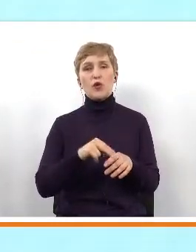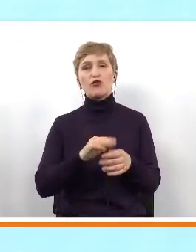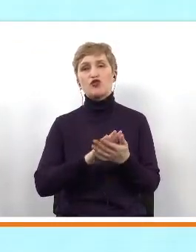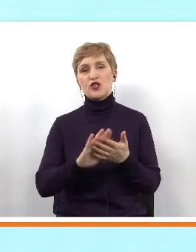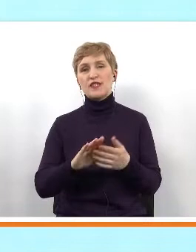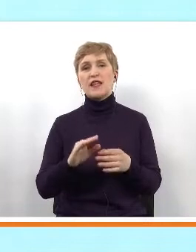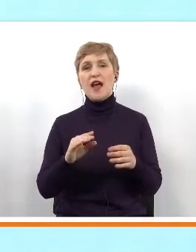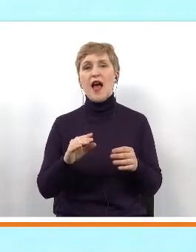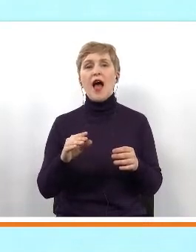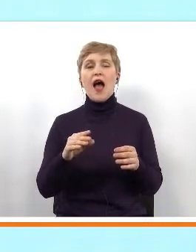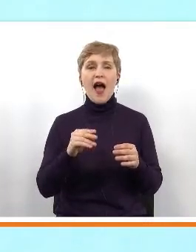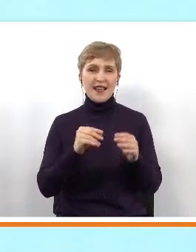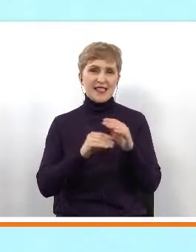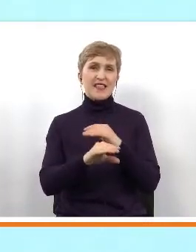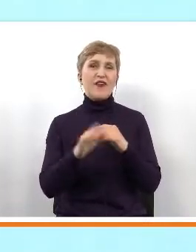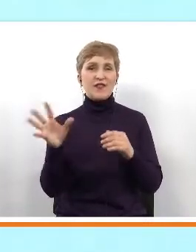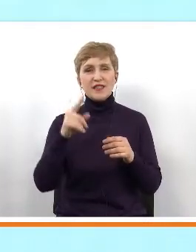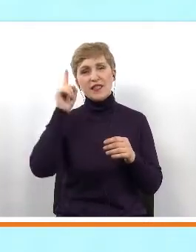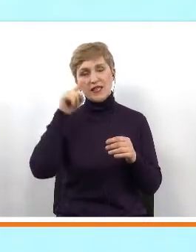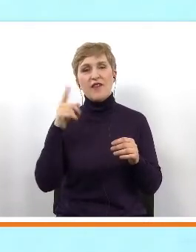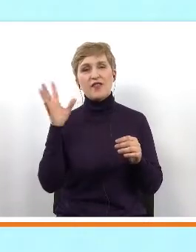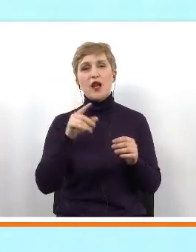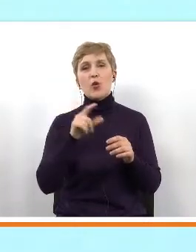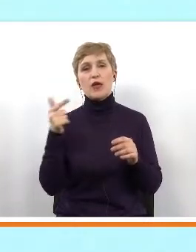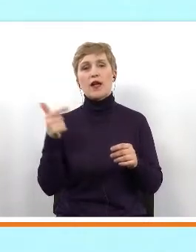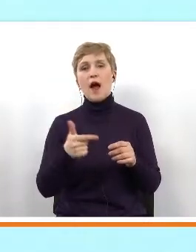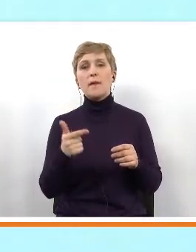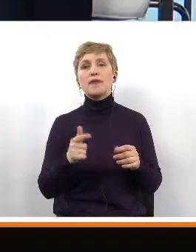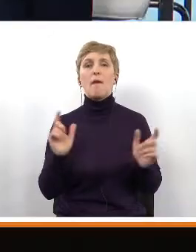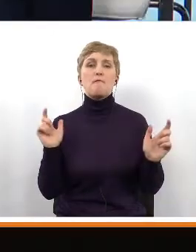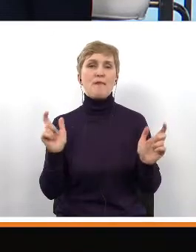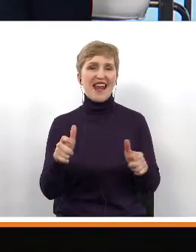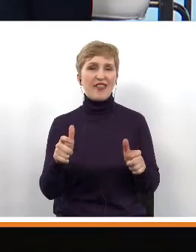не буду утомлять, вы все в курсе, все люди грамотные. То есть мораторий